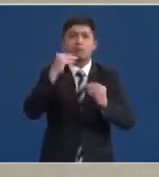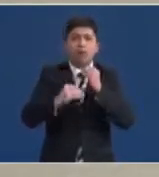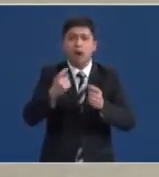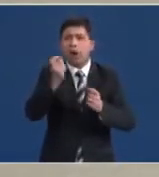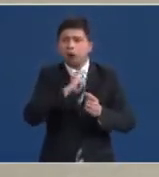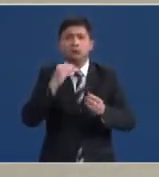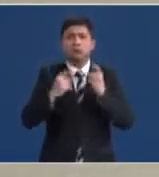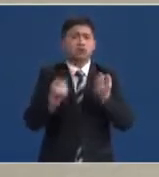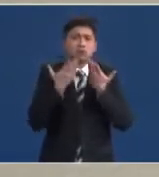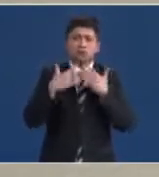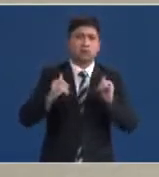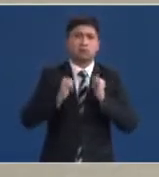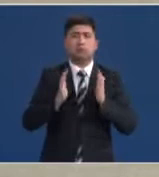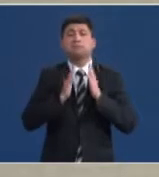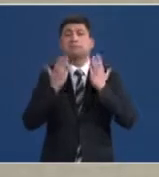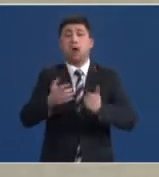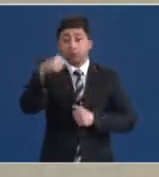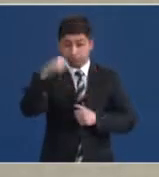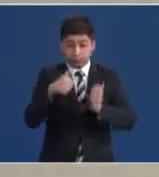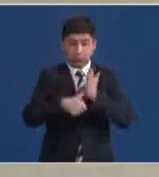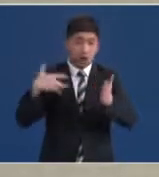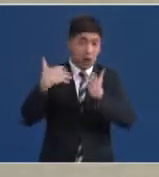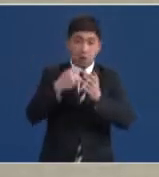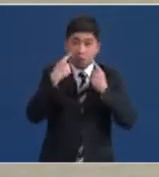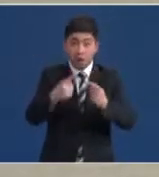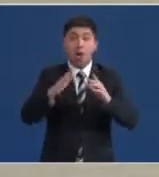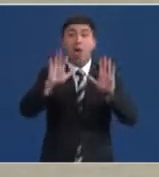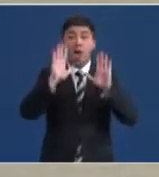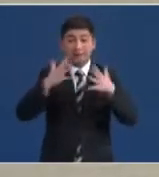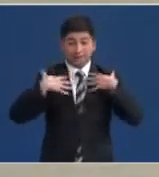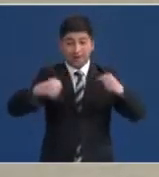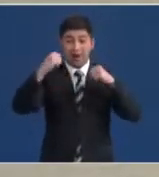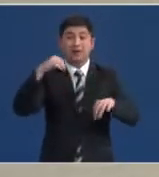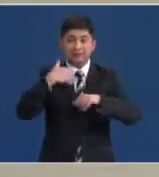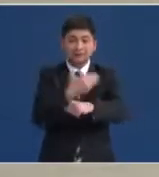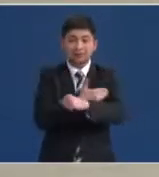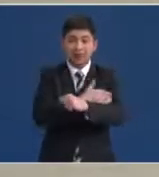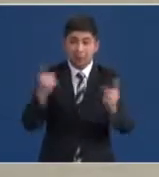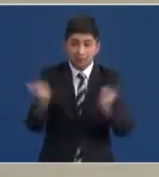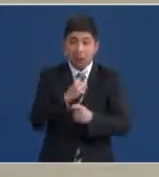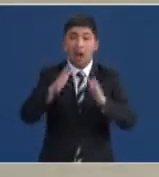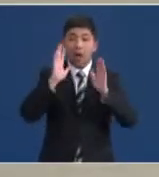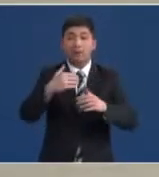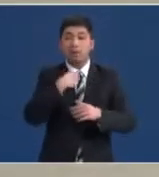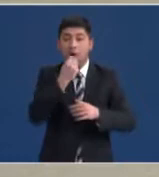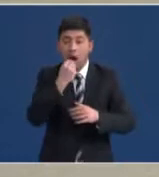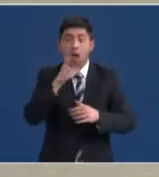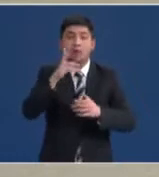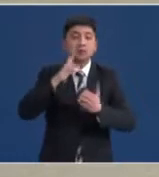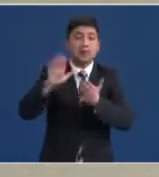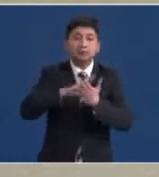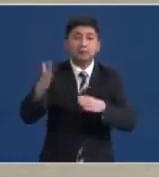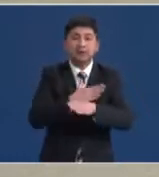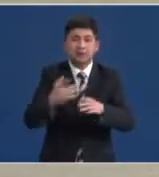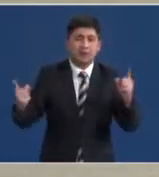bir sıkıntımız yoktur şu ana kadar hem Sağlık Hizmetleri hem Gıda ve temizlik